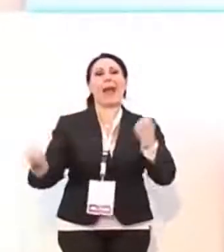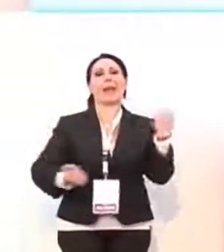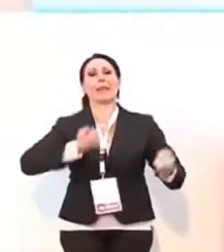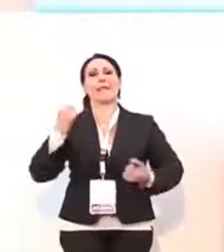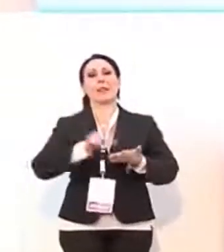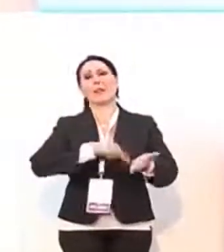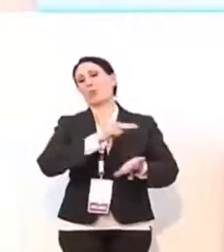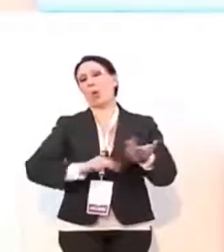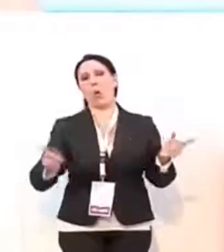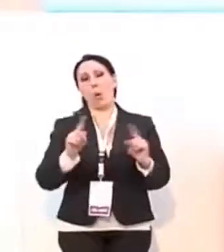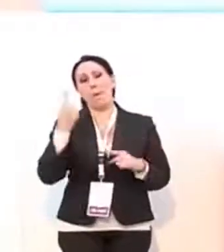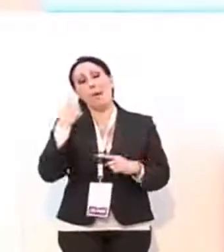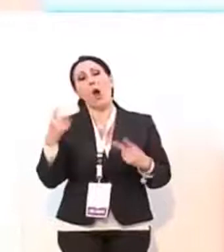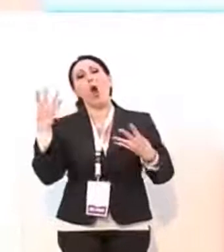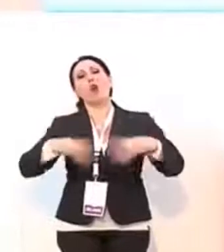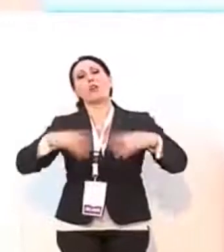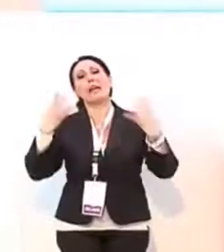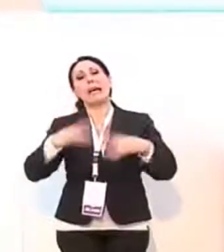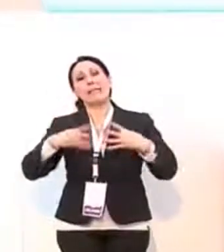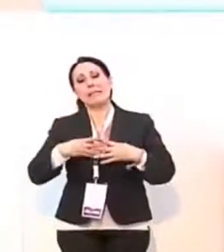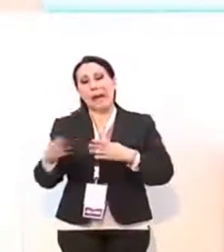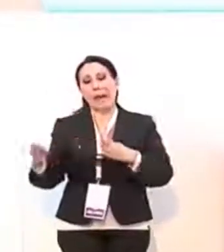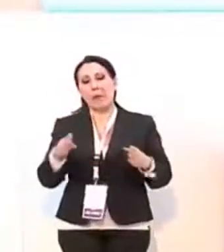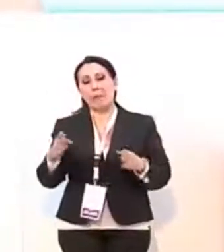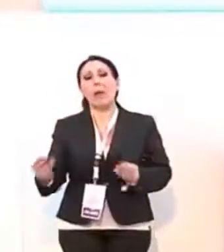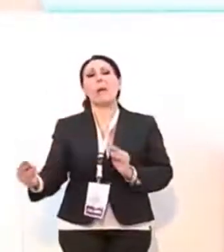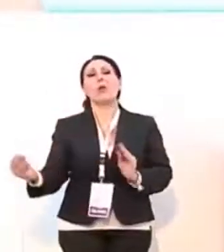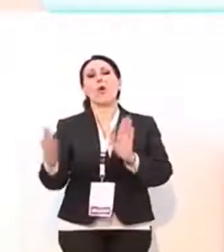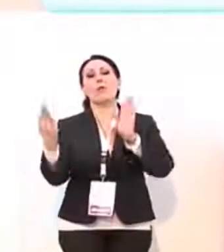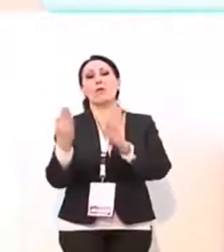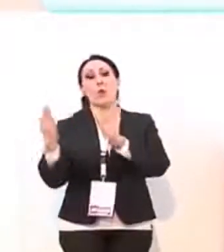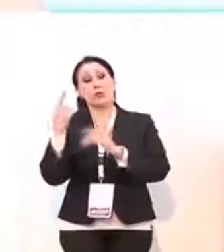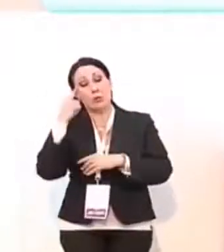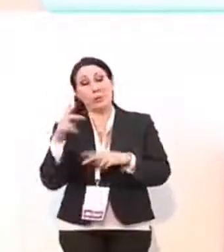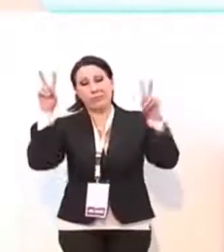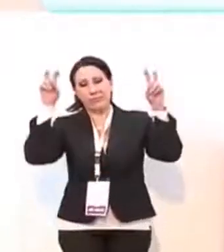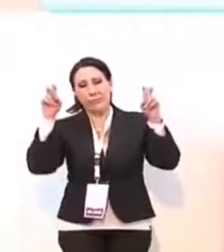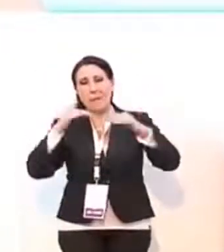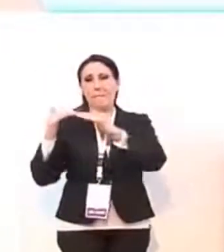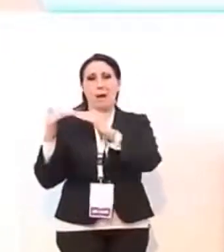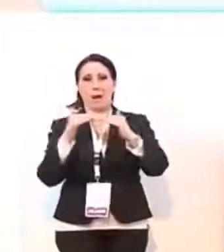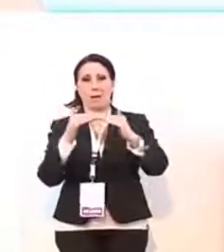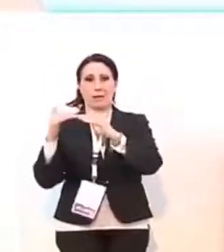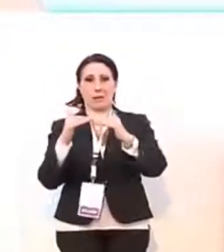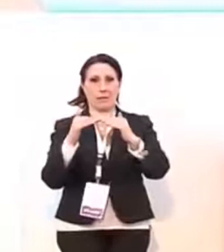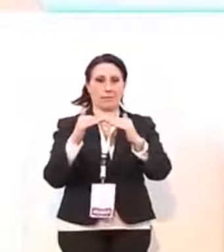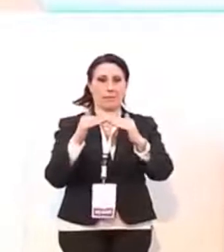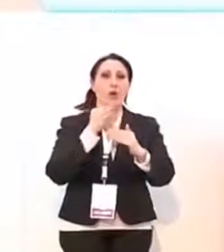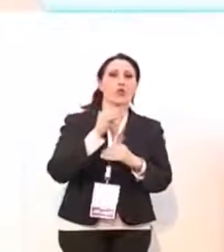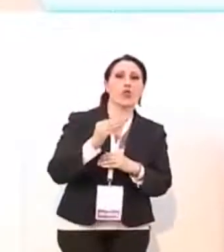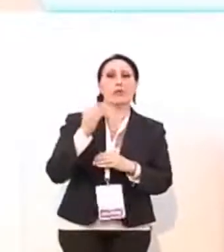elettorale, ma per organizzare momenti di confronto a partire dai temi della parità. Le ragazze e i ragazzi nel